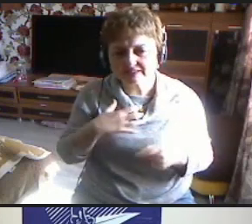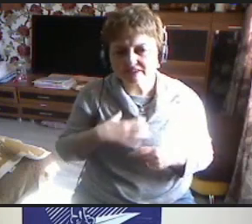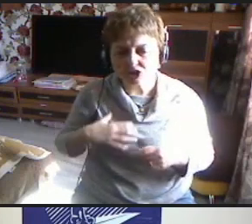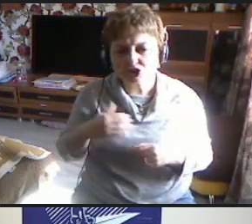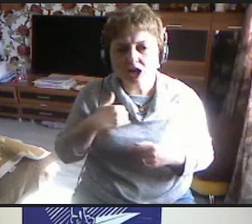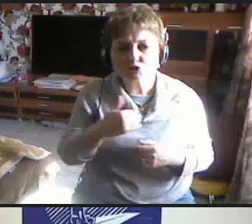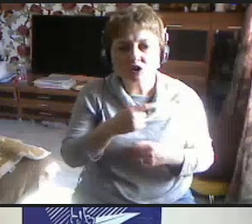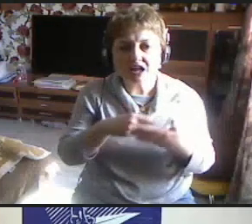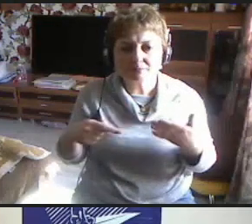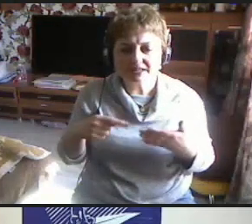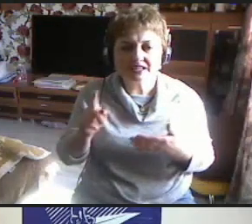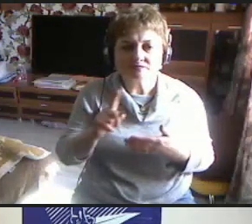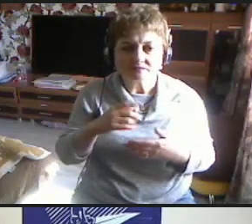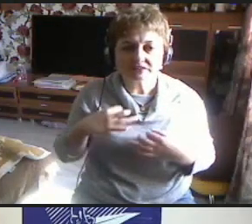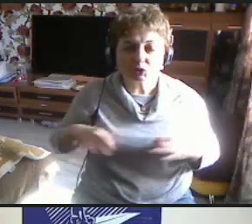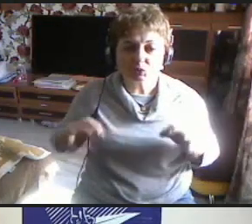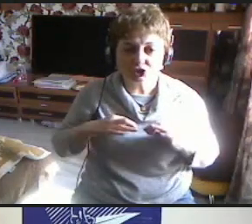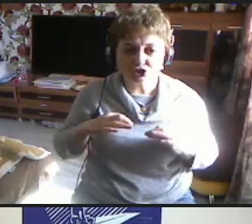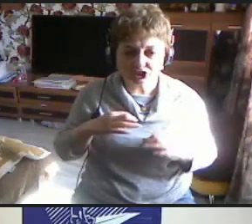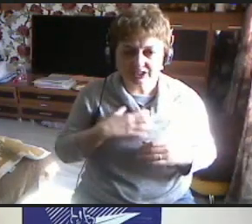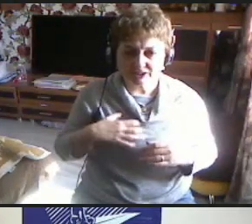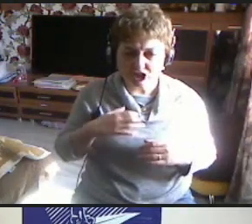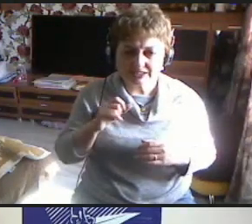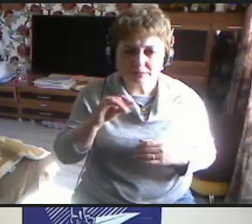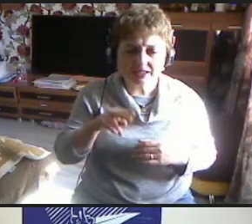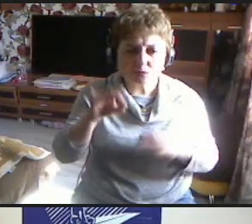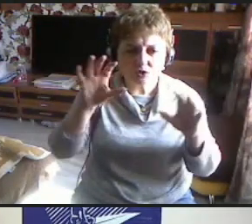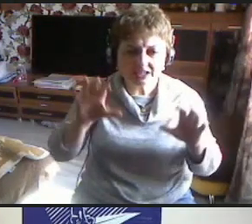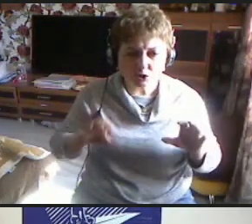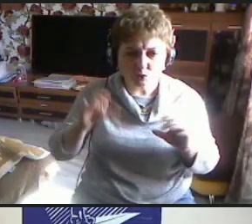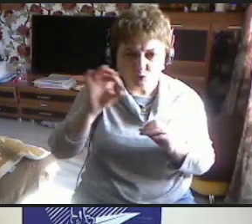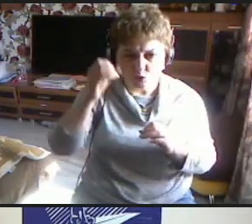юридический аспект, что по закону об образовании вся